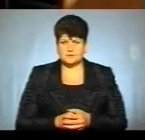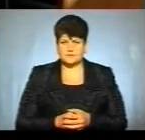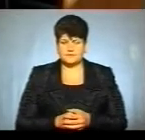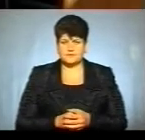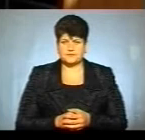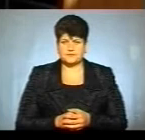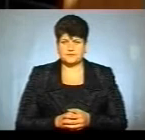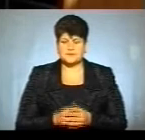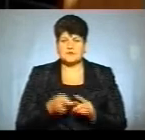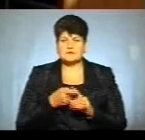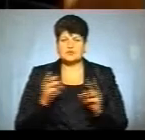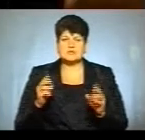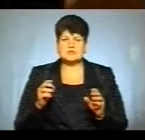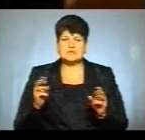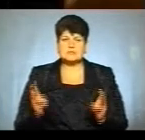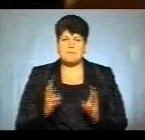спалювання листя